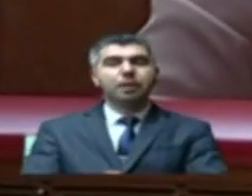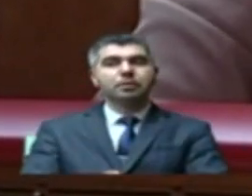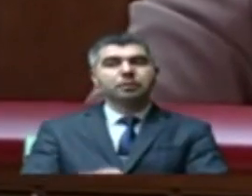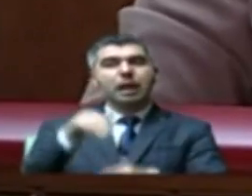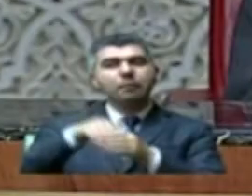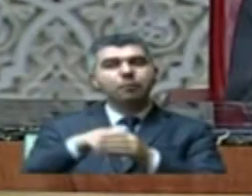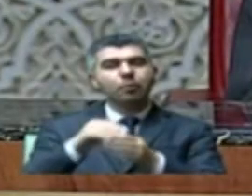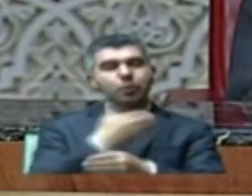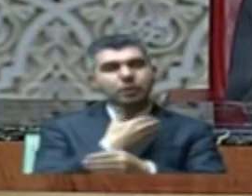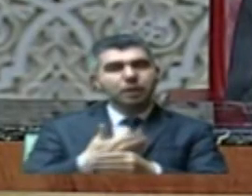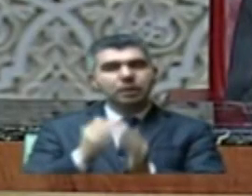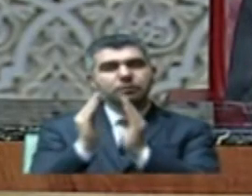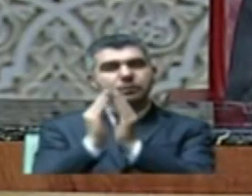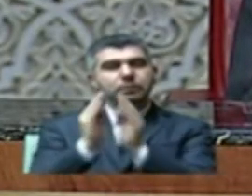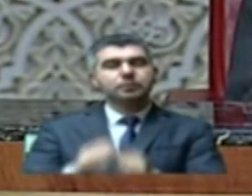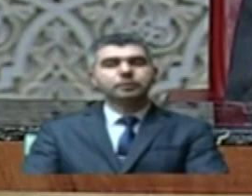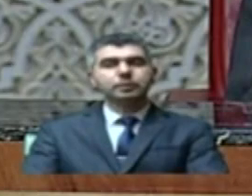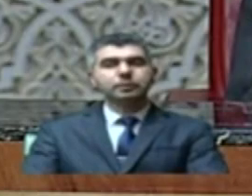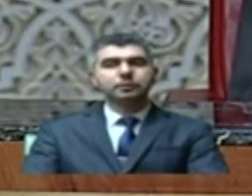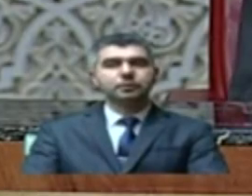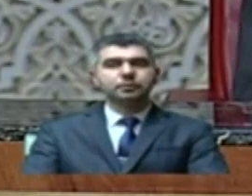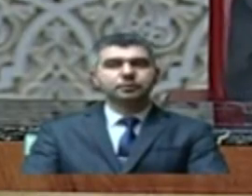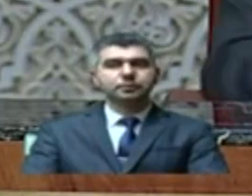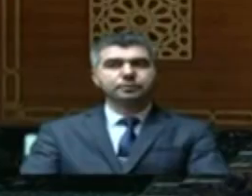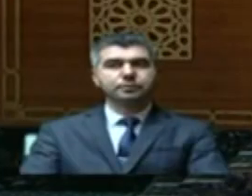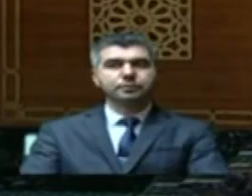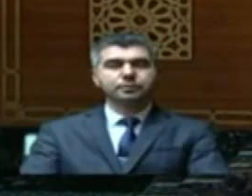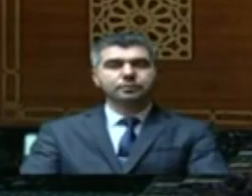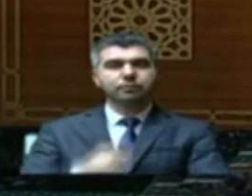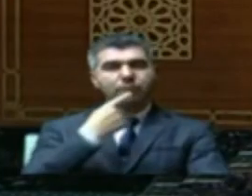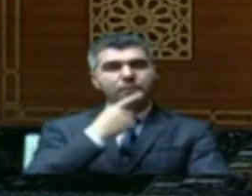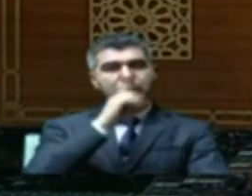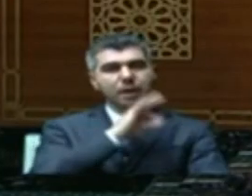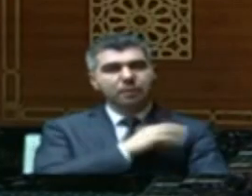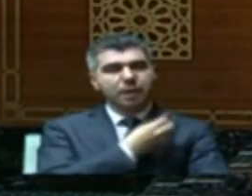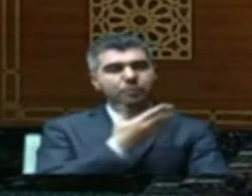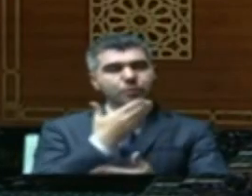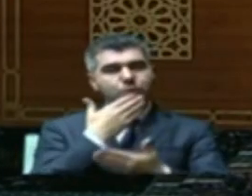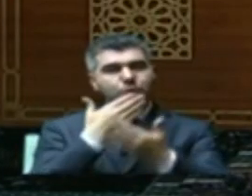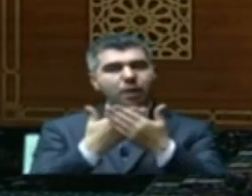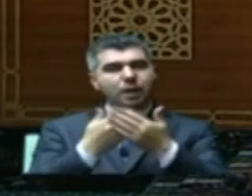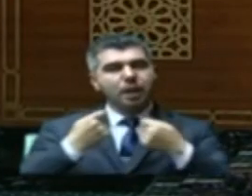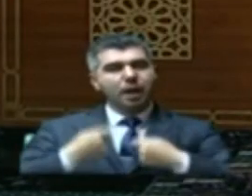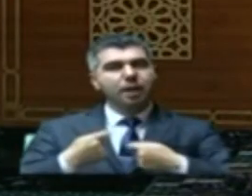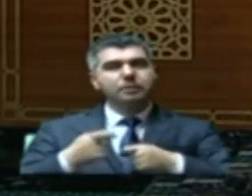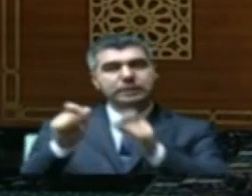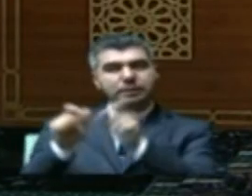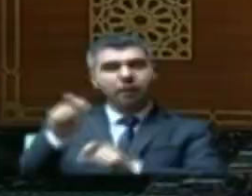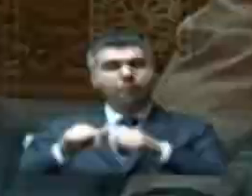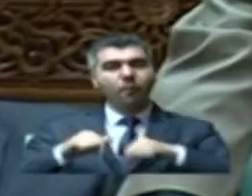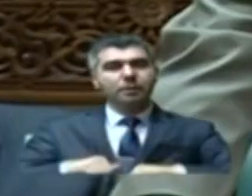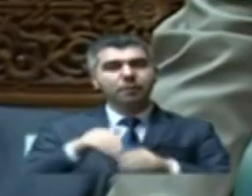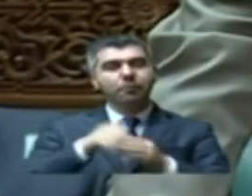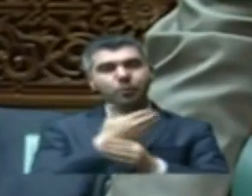السادة المستشارين من فريق العدالة والتنمية. تفضل السيد المستشار. بسم الله الرحمن الرحيم. شكرا سيد الرئيس، سيدات والسادة الوزراء